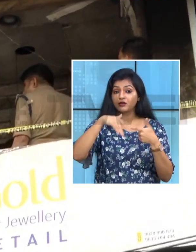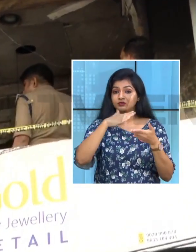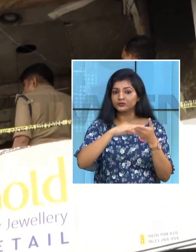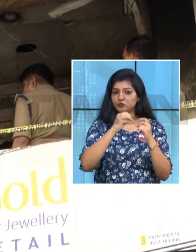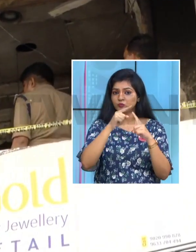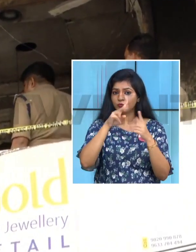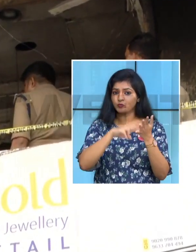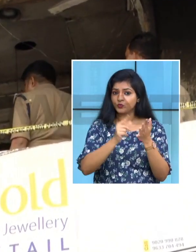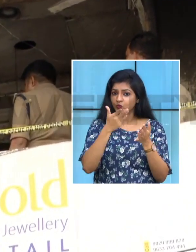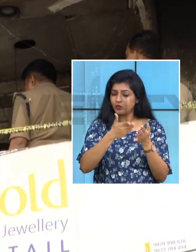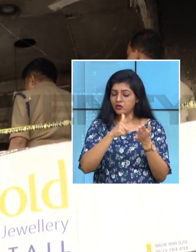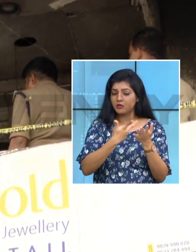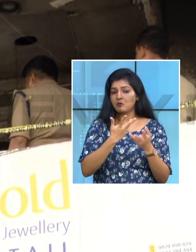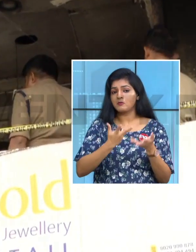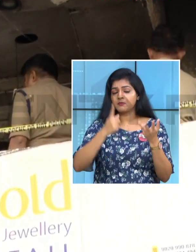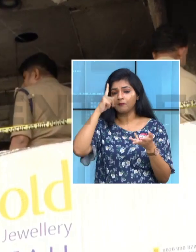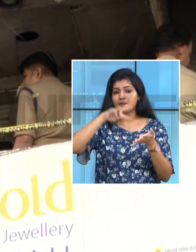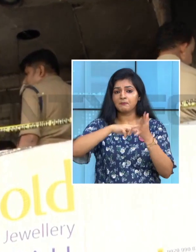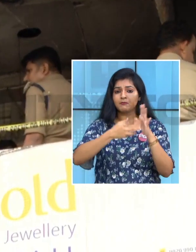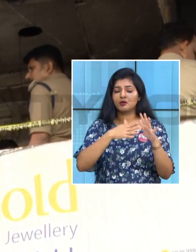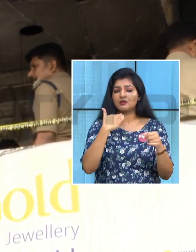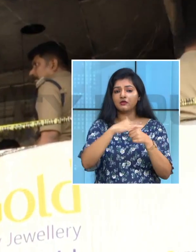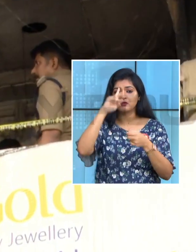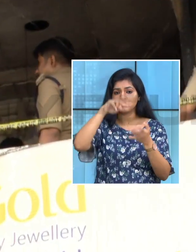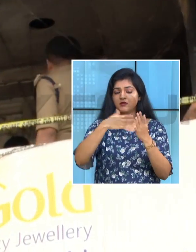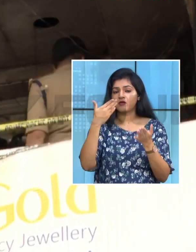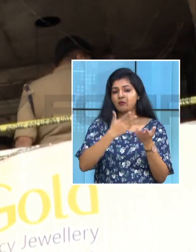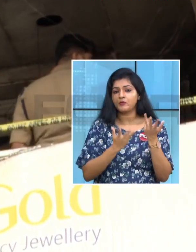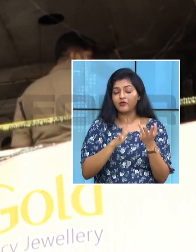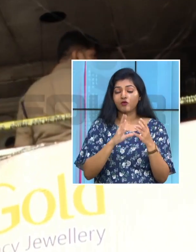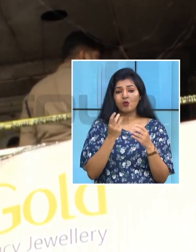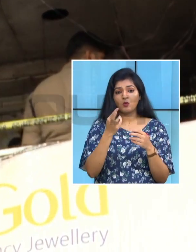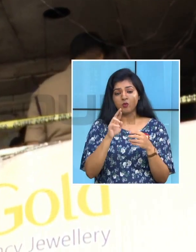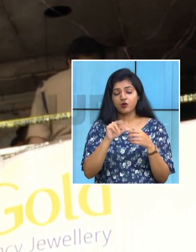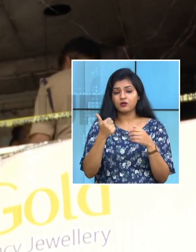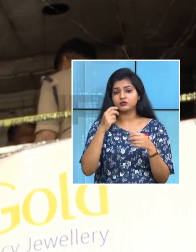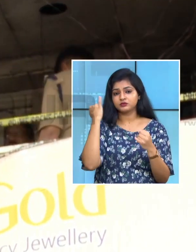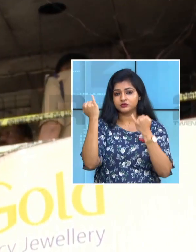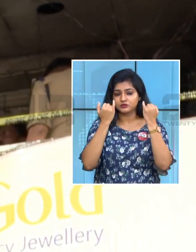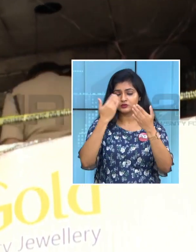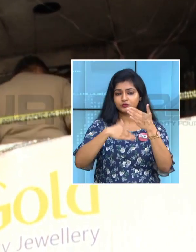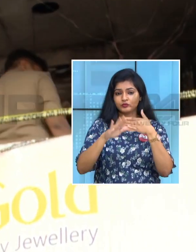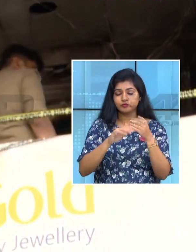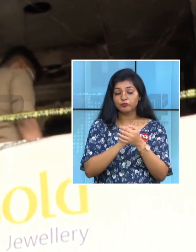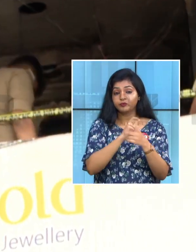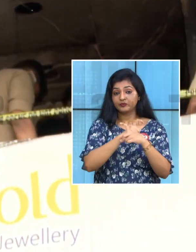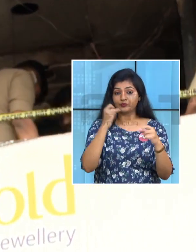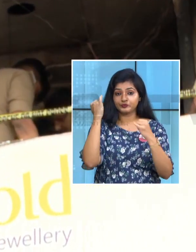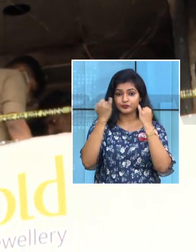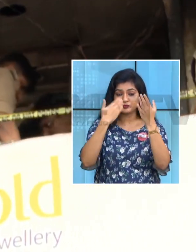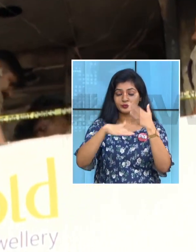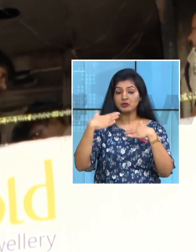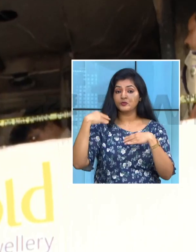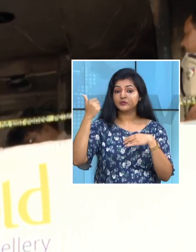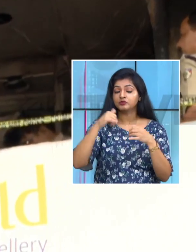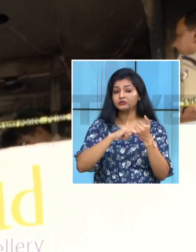സംശയിക്കുന്നത് ശരിയാണ് എന്ന് അനുമാനിക്കേണ്ടി വരും. അതല്ല എങ്കിൽ മറ്റു തരത്തിലുള്ള അന്വേഷണം പുരോഗമിക്കും എന്നുള്ളതാണ്. എന്താണെങ്കിലും വിശദമായ അന്വേഷണം നടത്താൻ മന്ത്രി V.